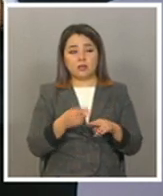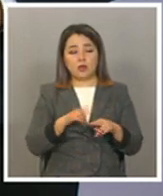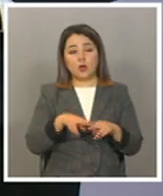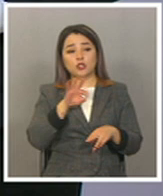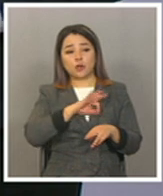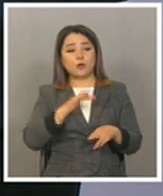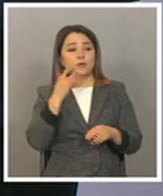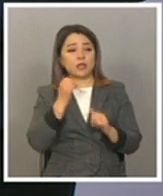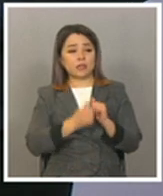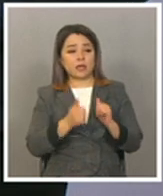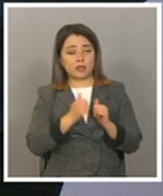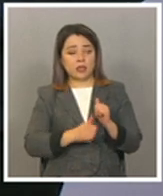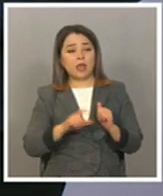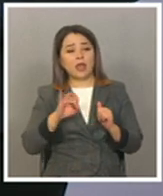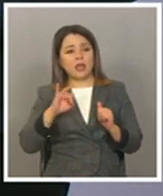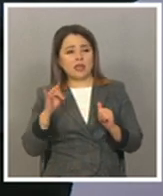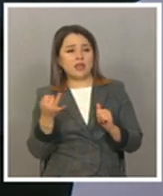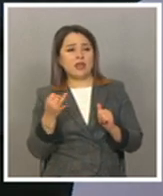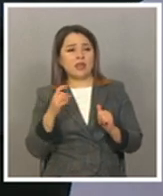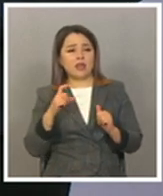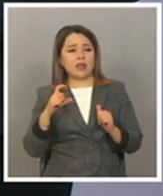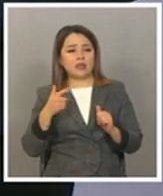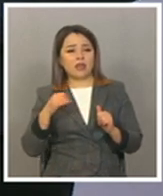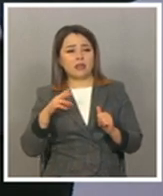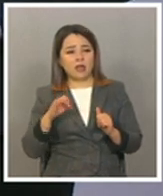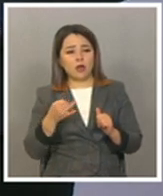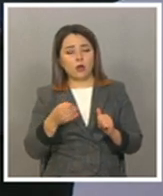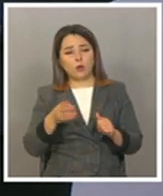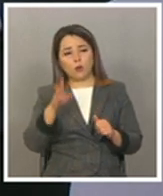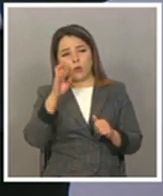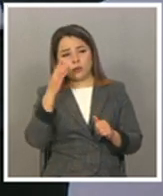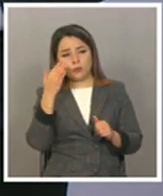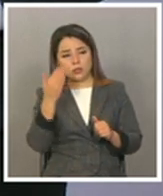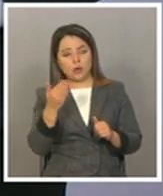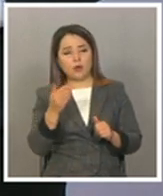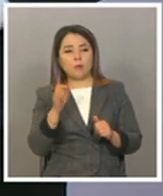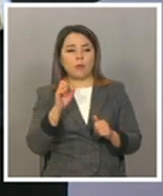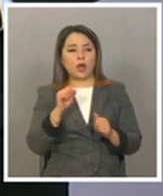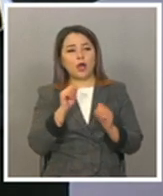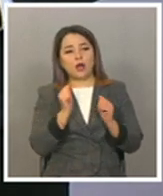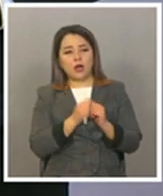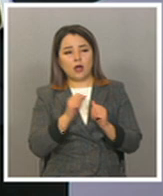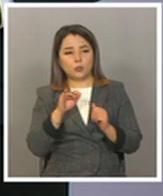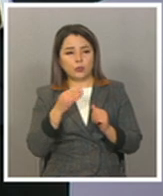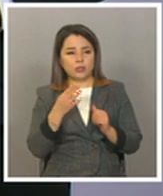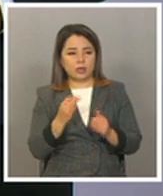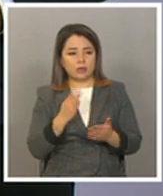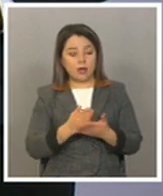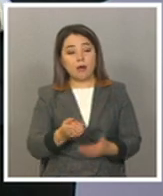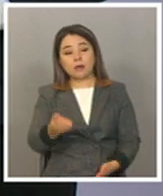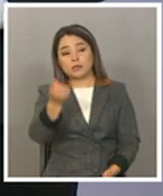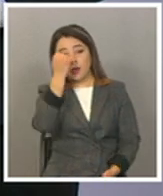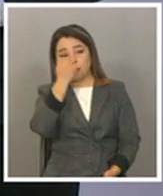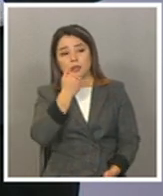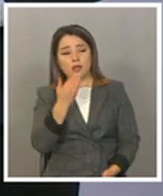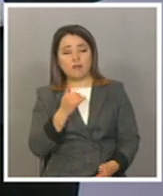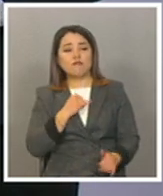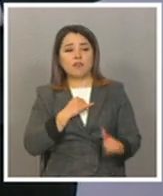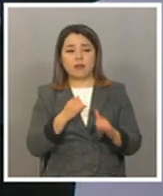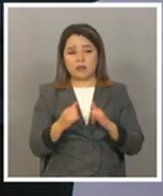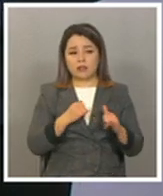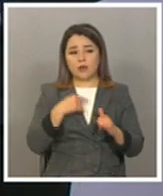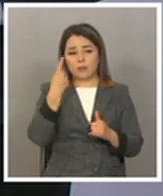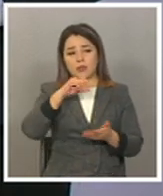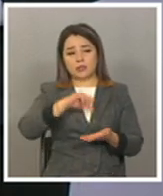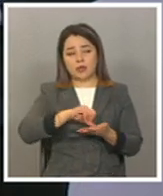чаще всего в речи междометия «эй», «эгегей», «господи», «батюшки». Спасибкин – это очень вежливый персонаж.